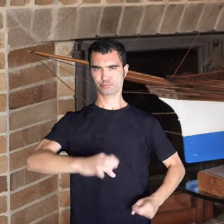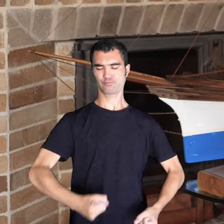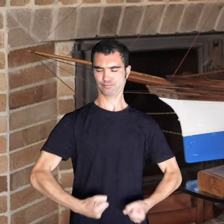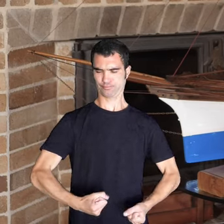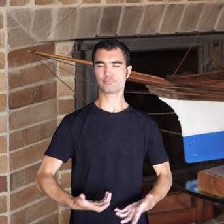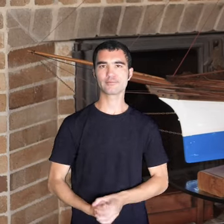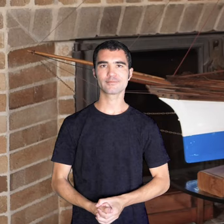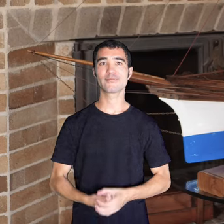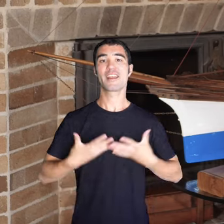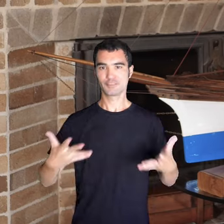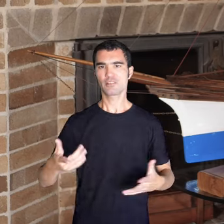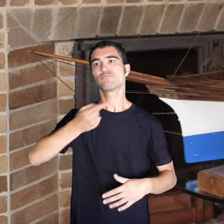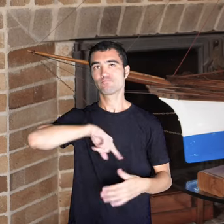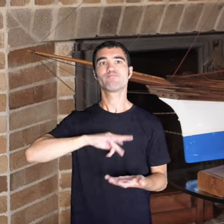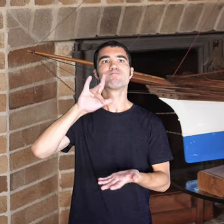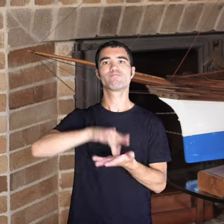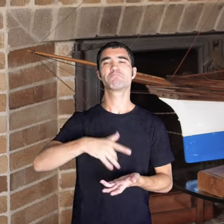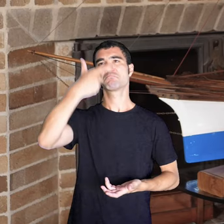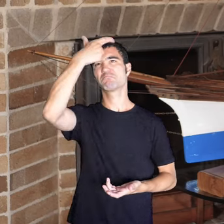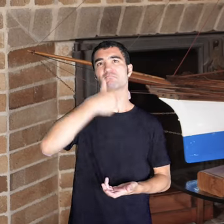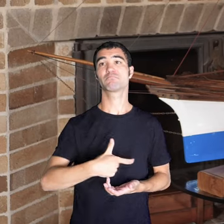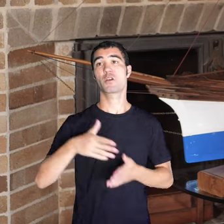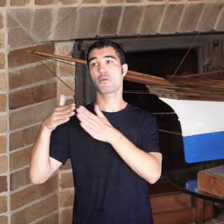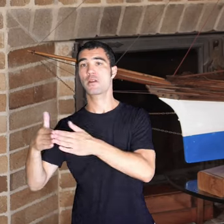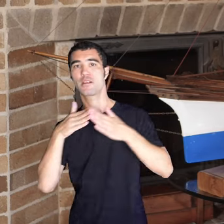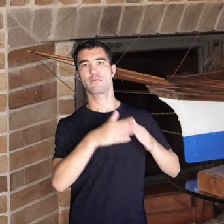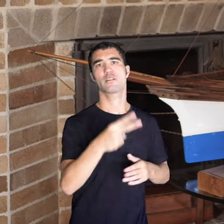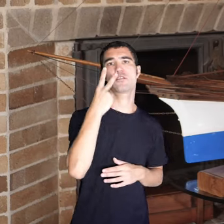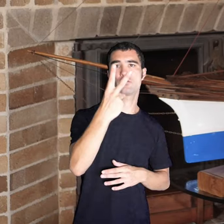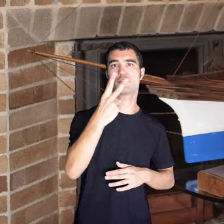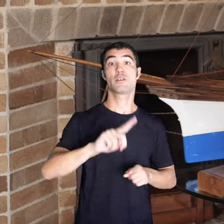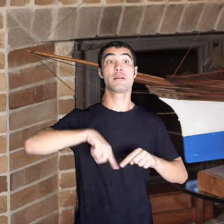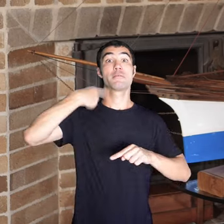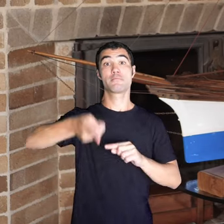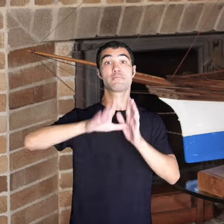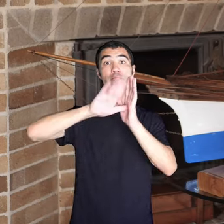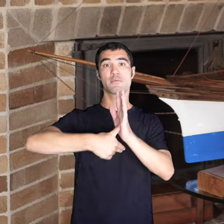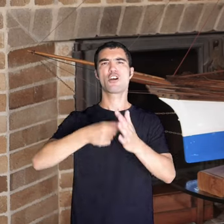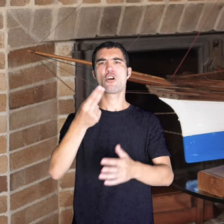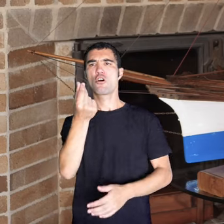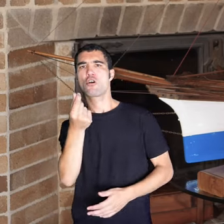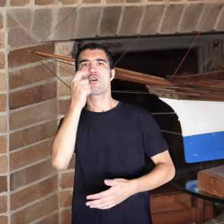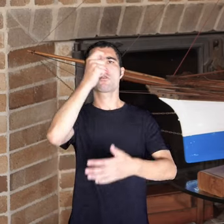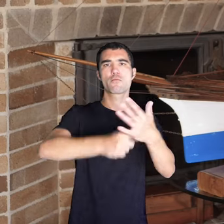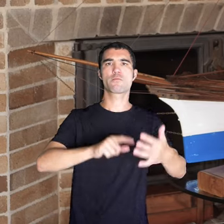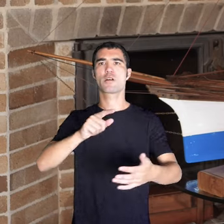I així varen començar, que ja tenia aquestes dues barques, i més tard encara en compraren una